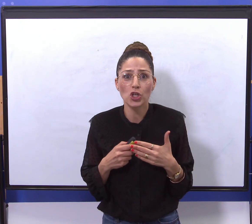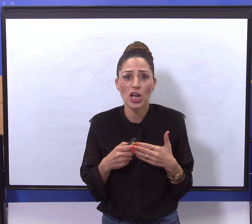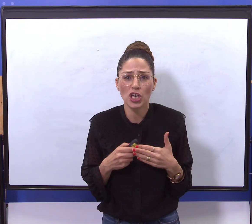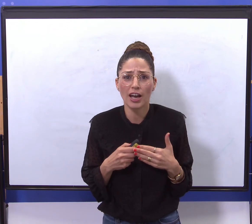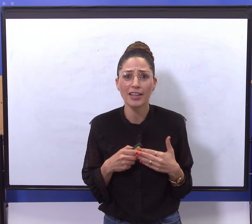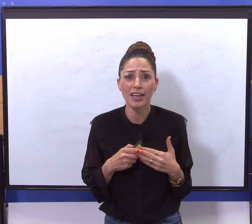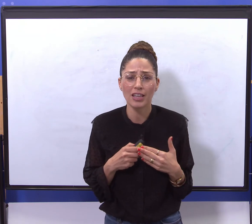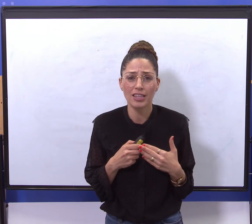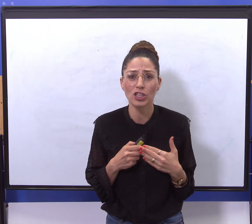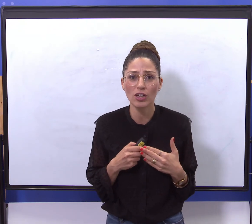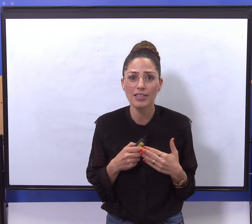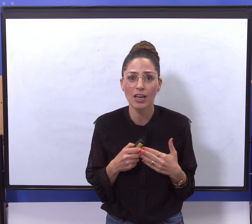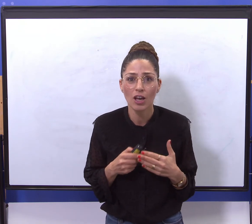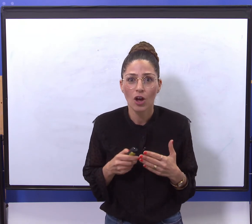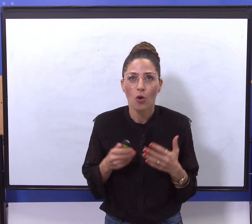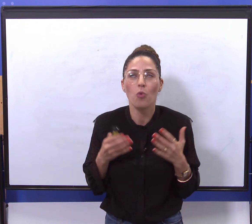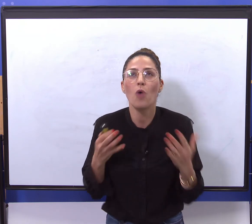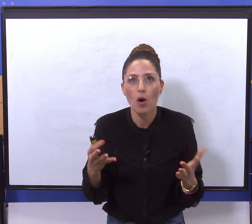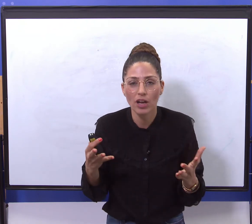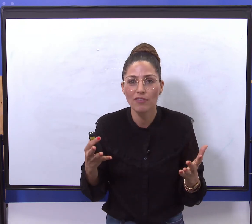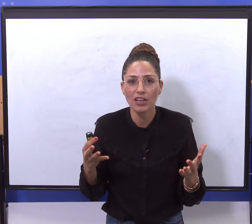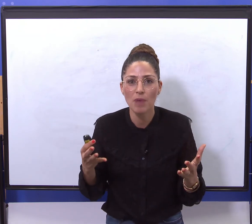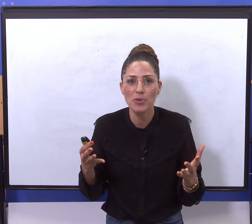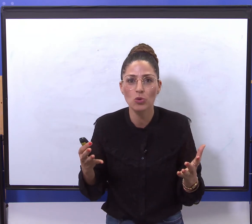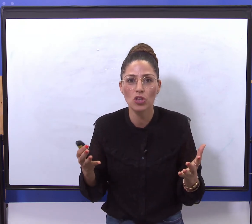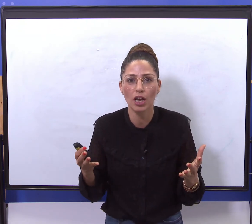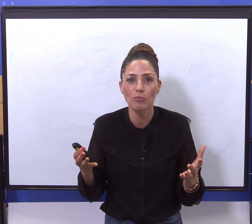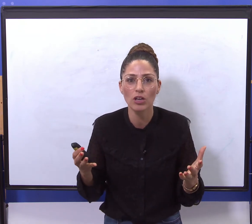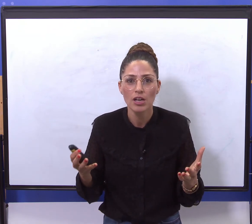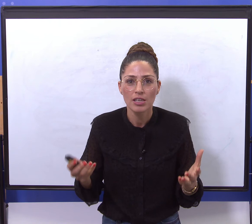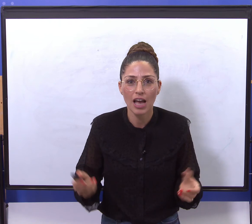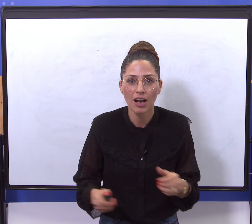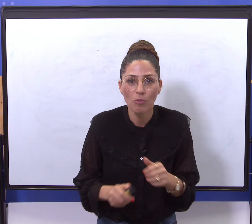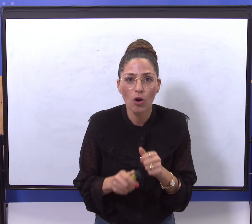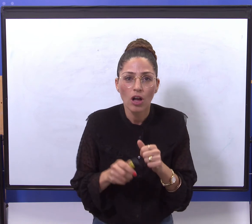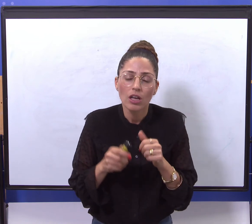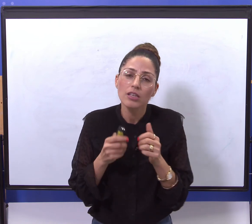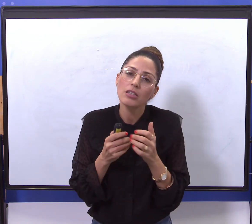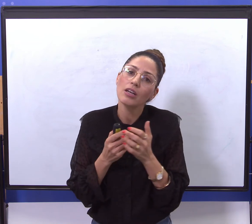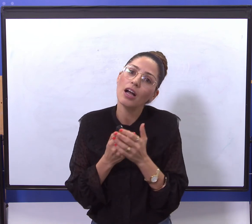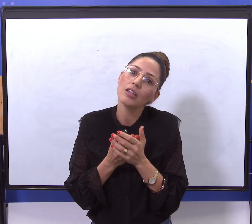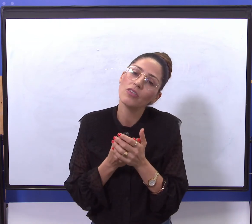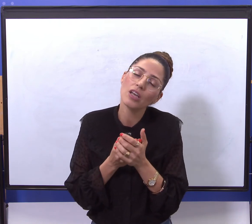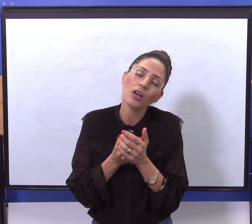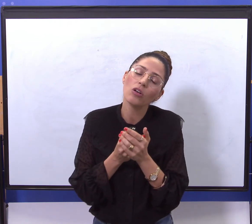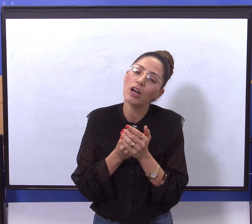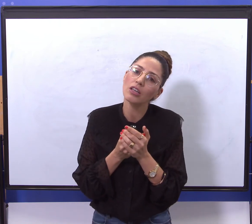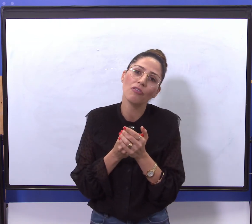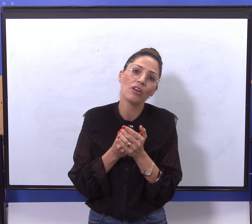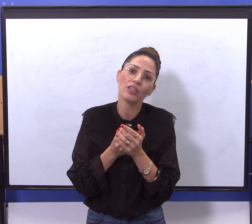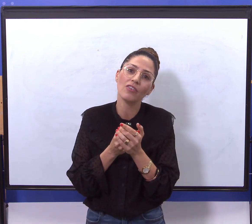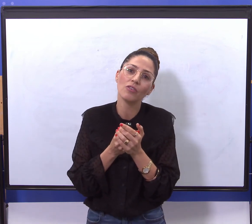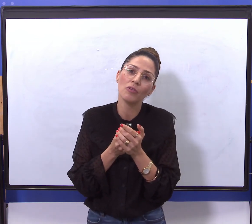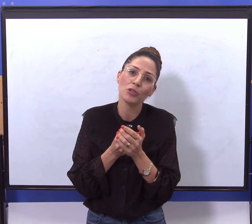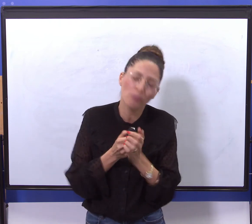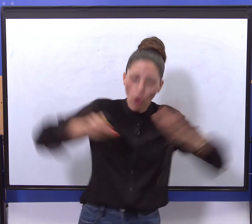בפעם הראשונה שראיתי את הסרטון הזה, וואו, איך נבהלתי מהפיצוץ של הרימון. זה היה כמו, הסתכלתי וזה היה כל כך